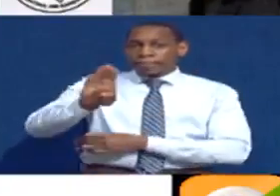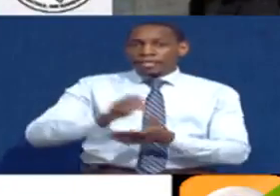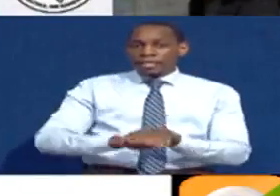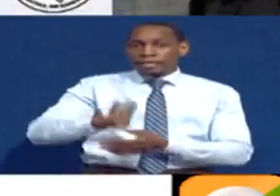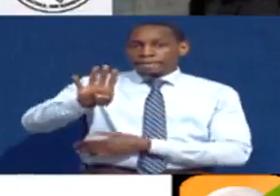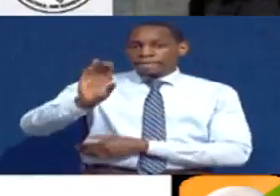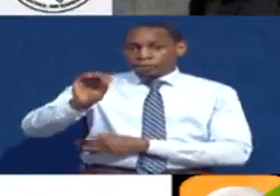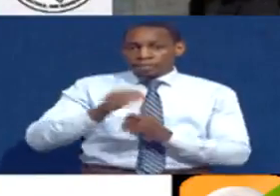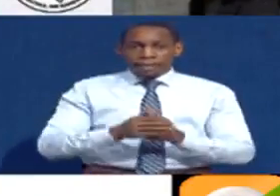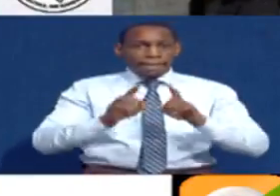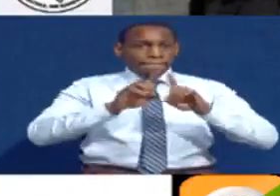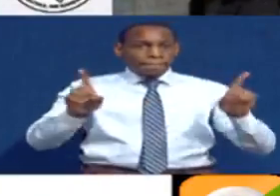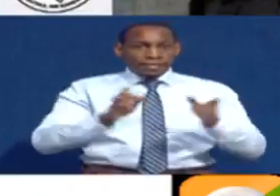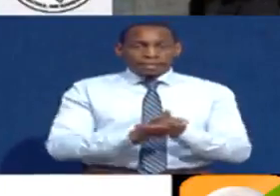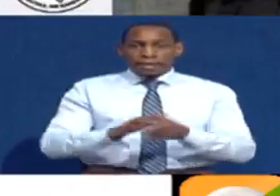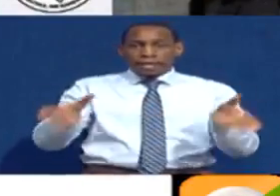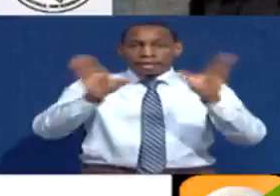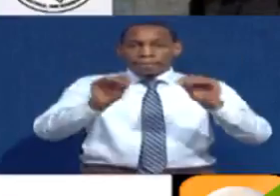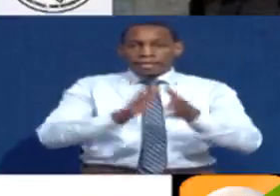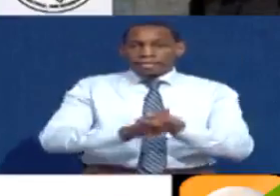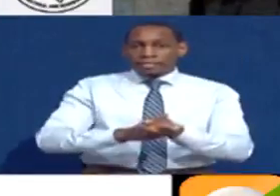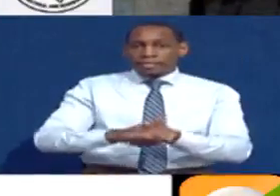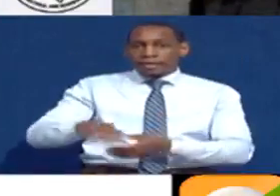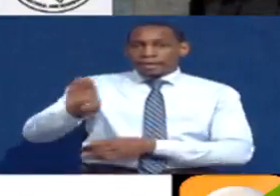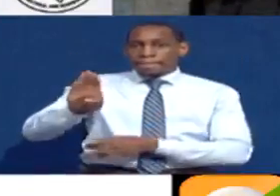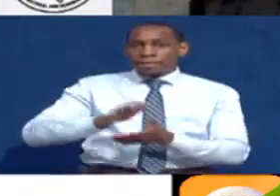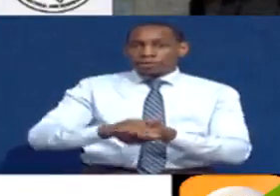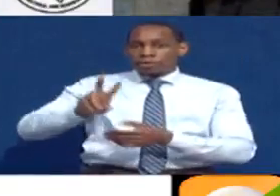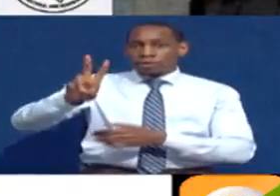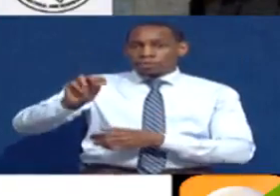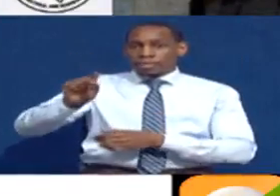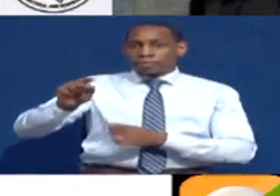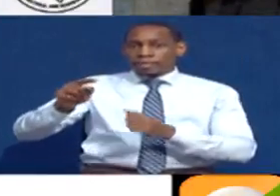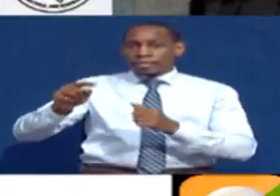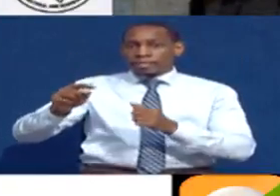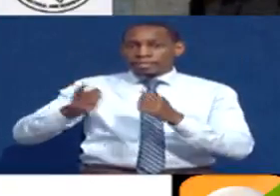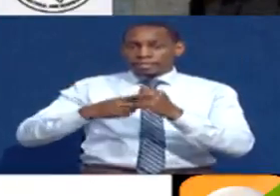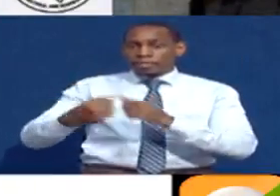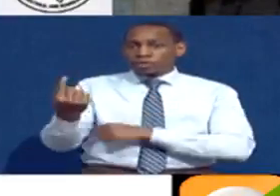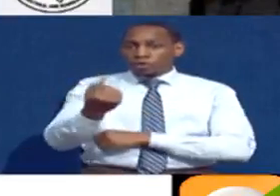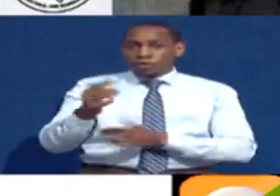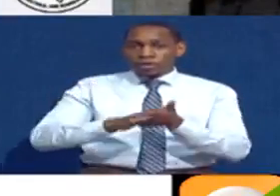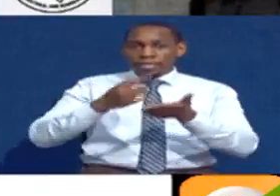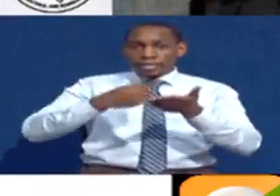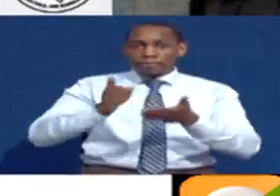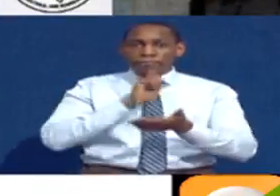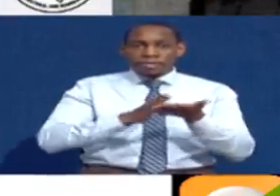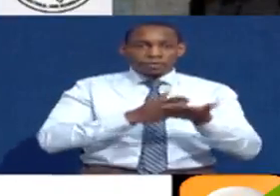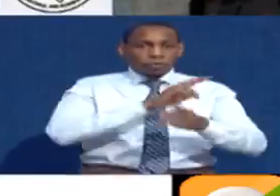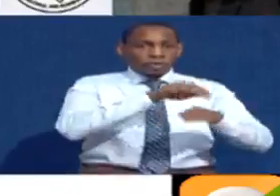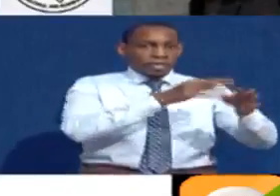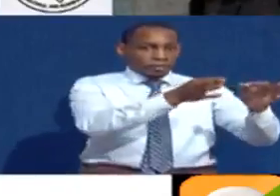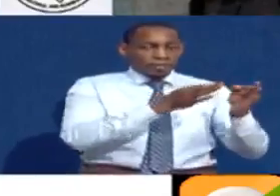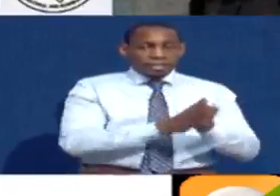bilioni 40. Hata hivyo, ni bajeti ya shilingi bilioni 26.6 pekee iliyoidhinishwa na Wizara ya Hazina ya